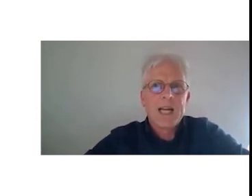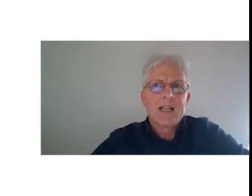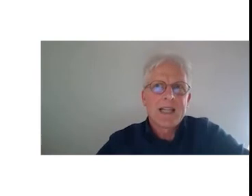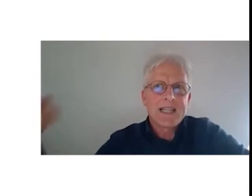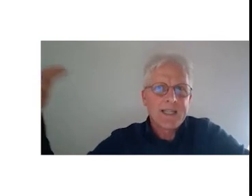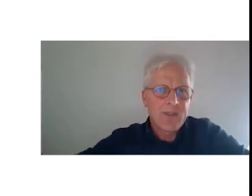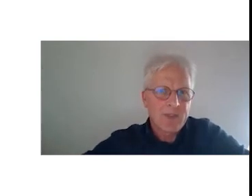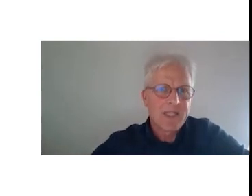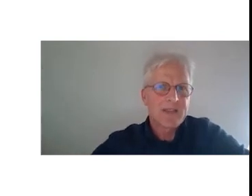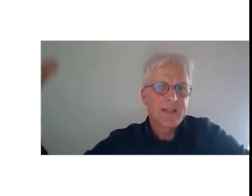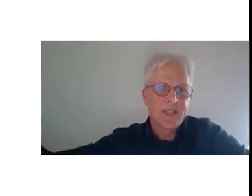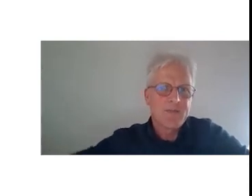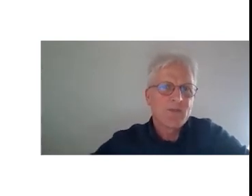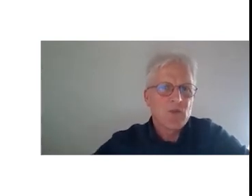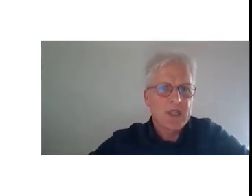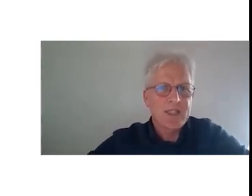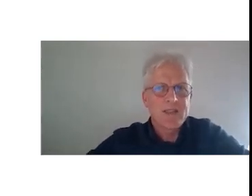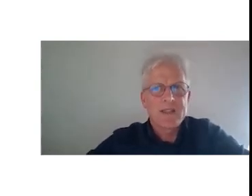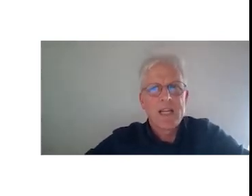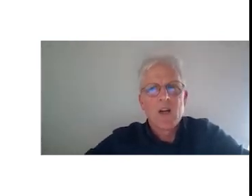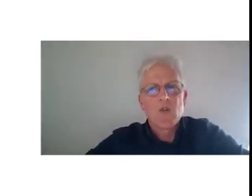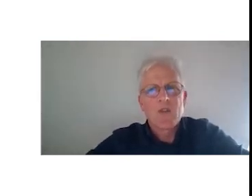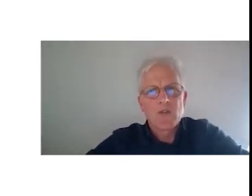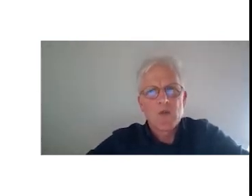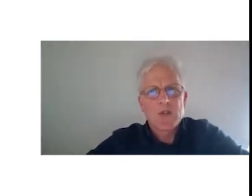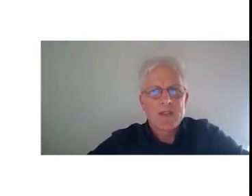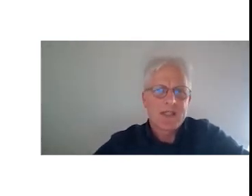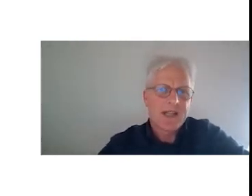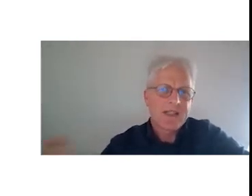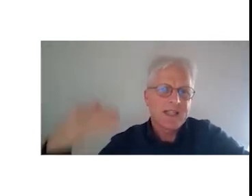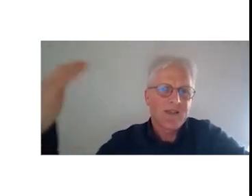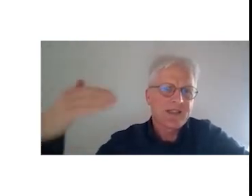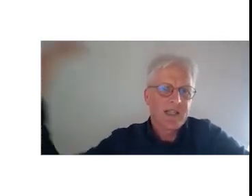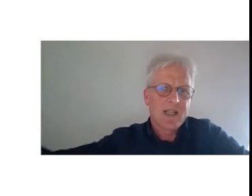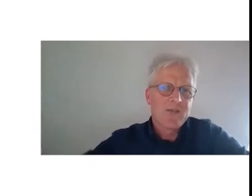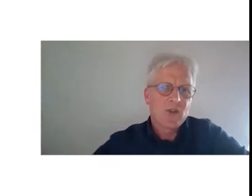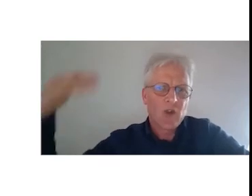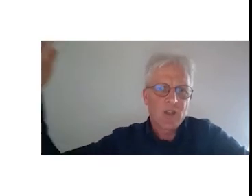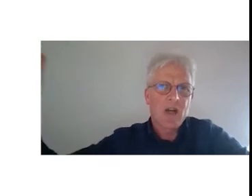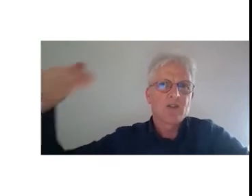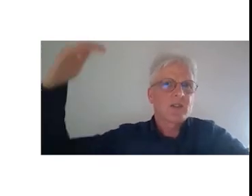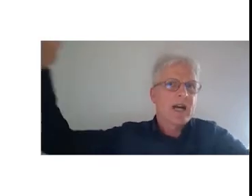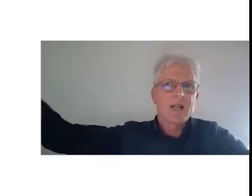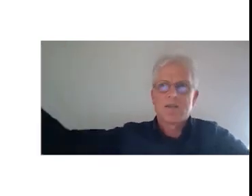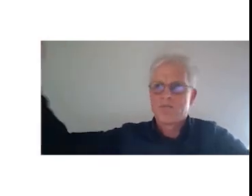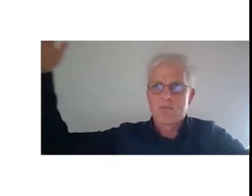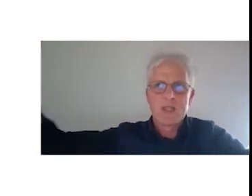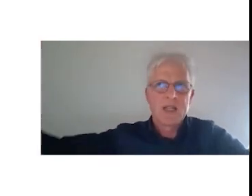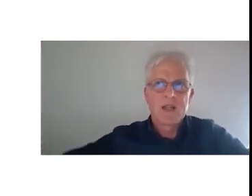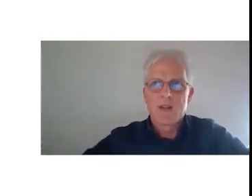der dann neben dem Kind sitzt, neben dem Jugendlichen sitzt und versucht dann das, was von Köln aus